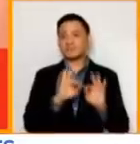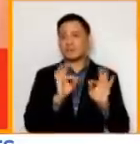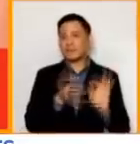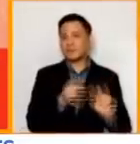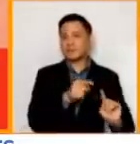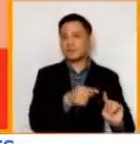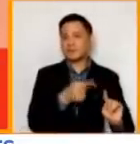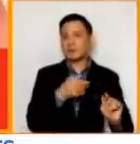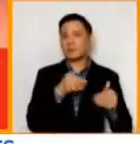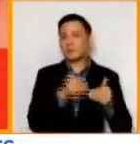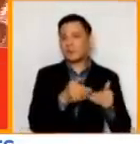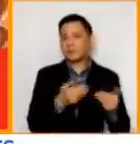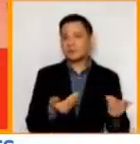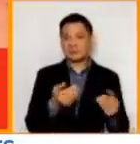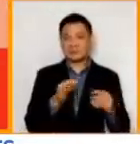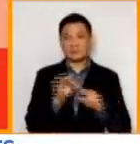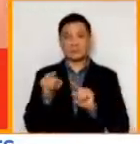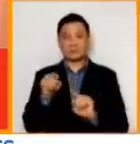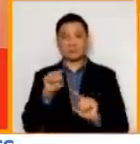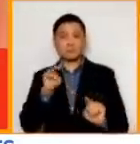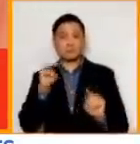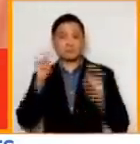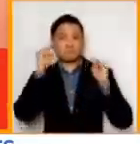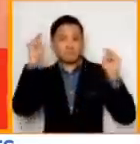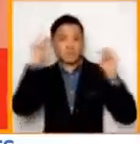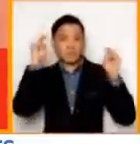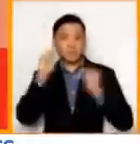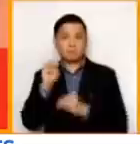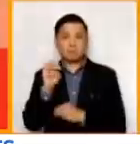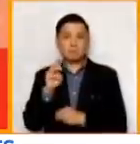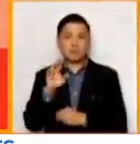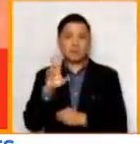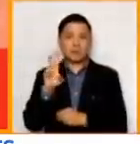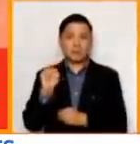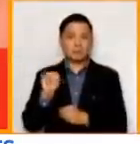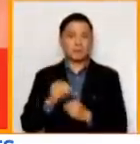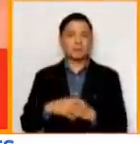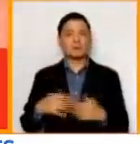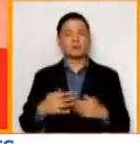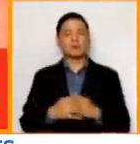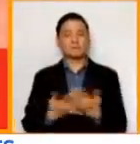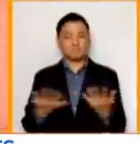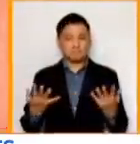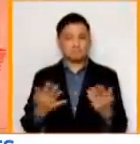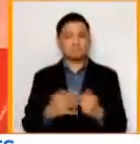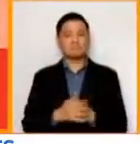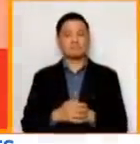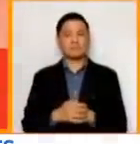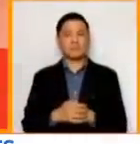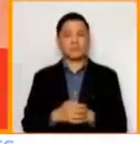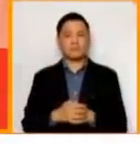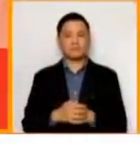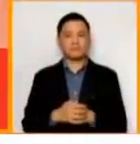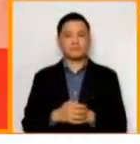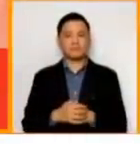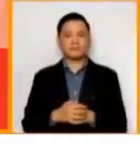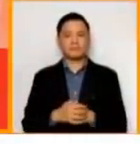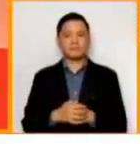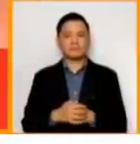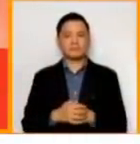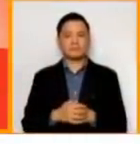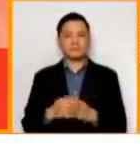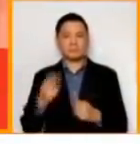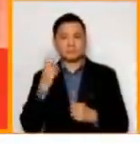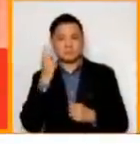sa kay Miriam. So she attends the yung sa cemetery activities sa cemetery. Puro mga magkamag-anak